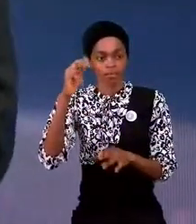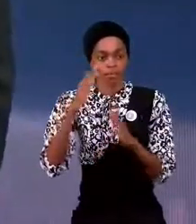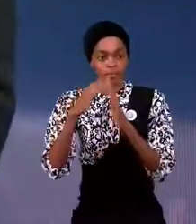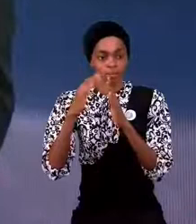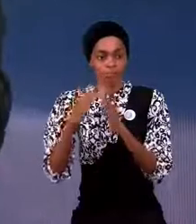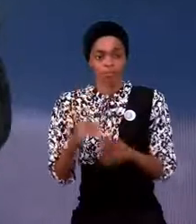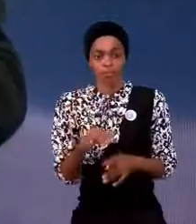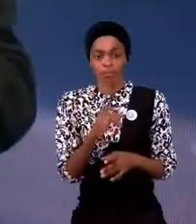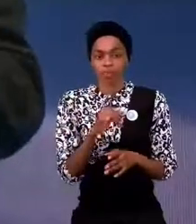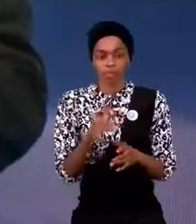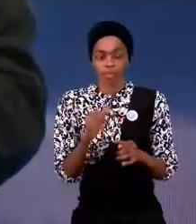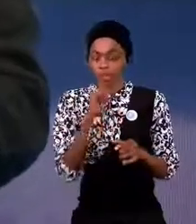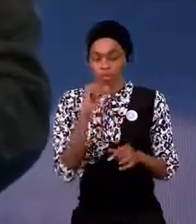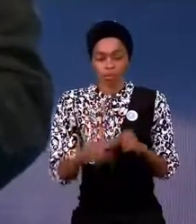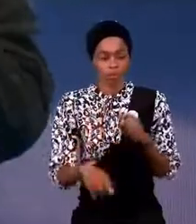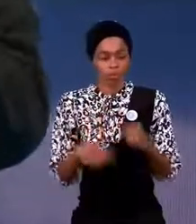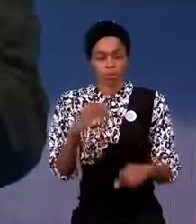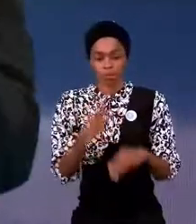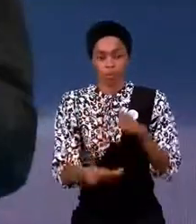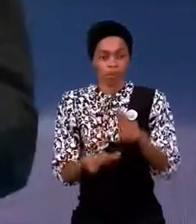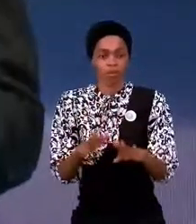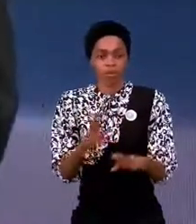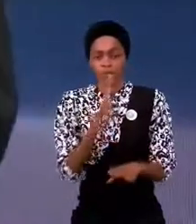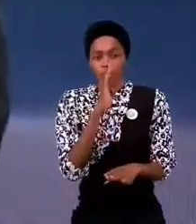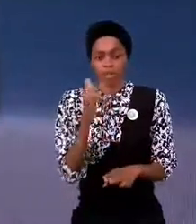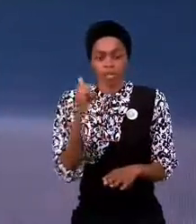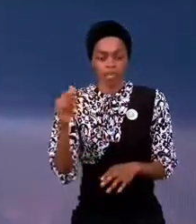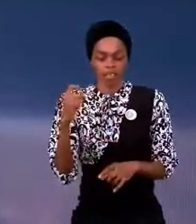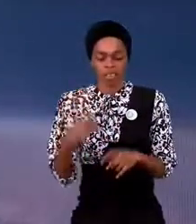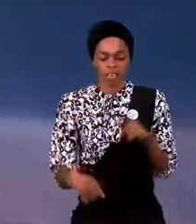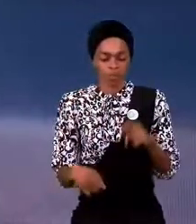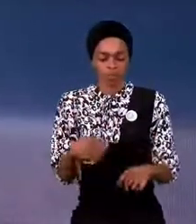qui n'avait jamais marché. Verset